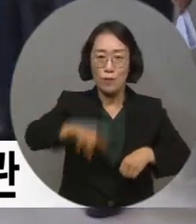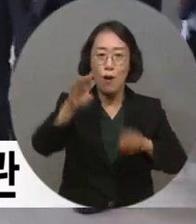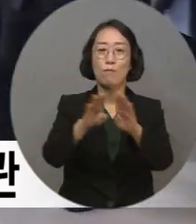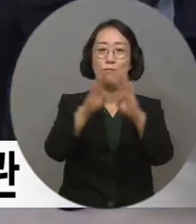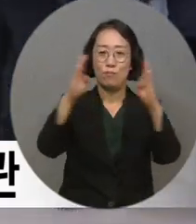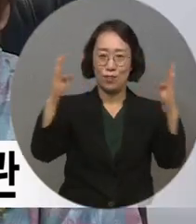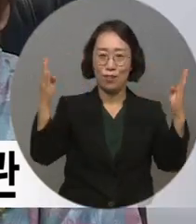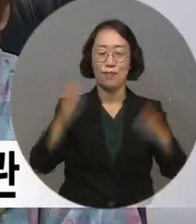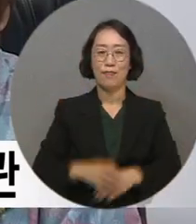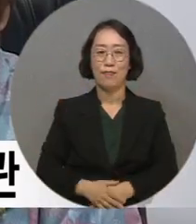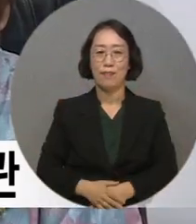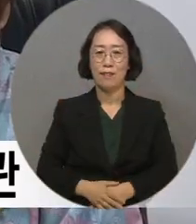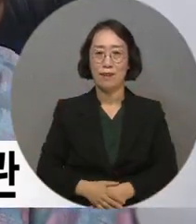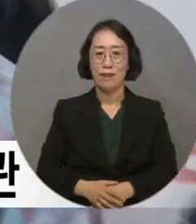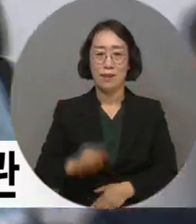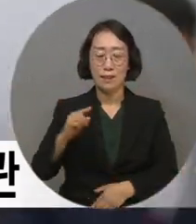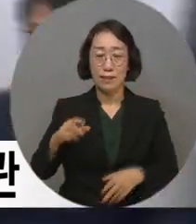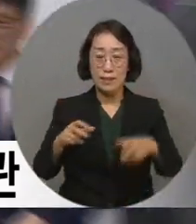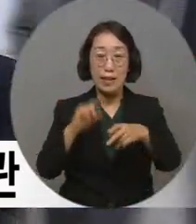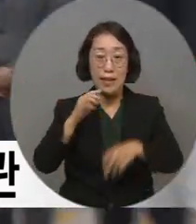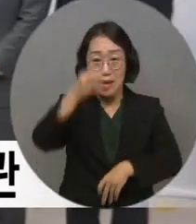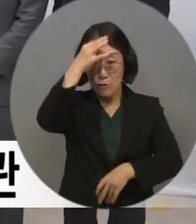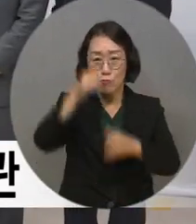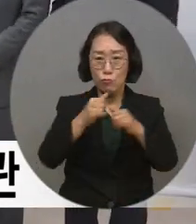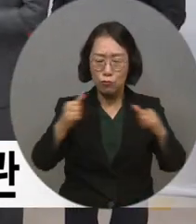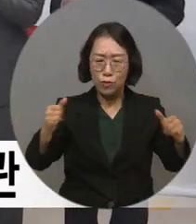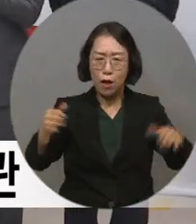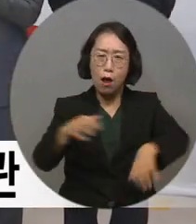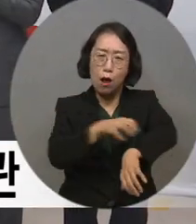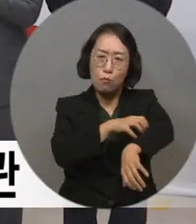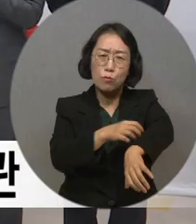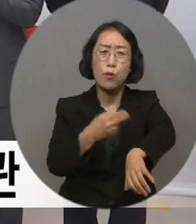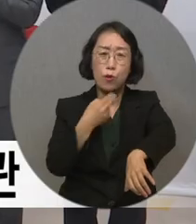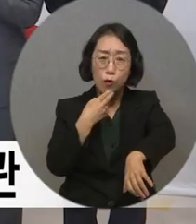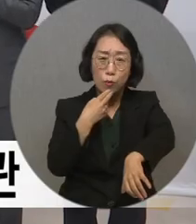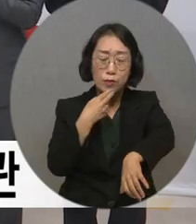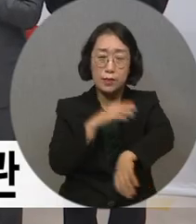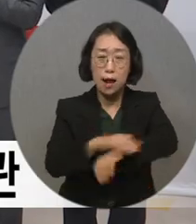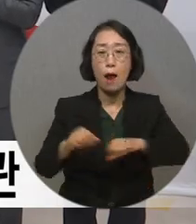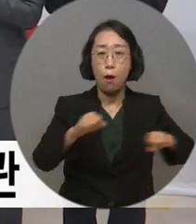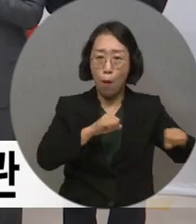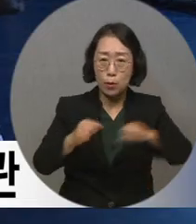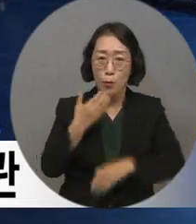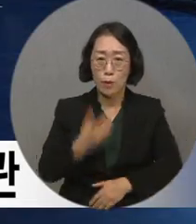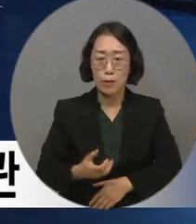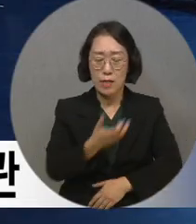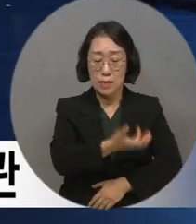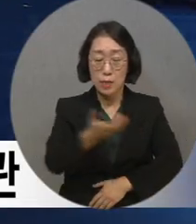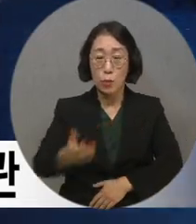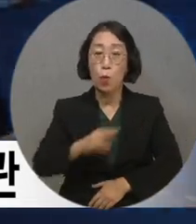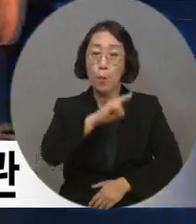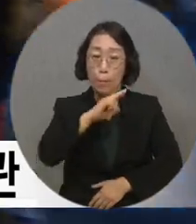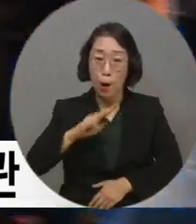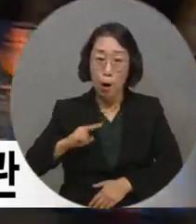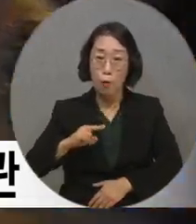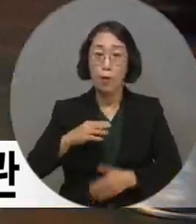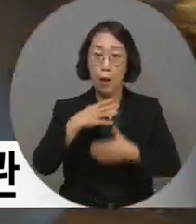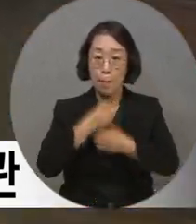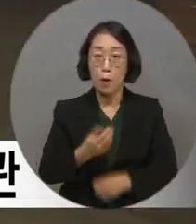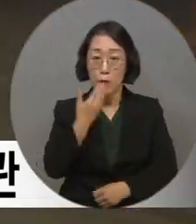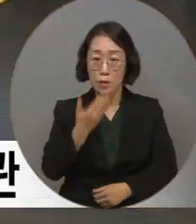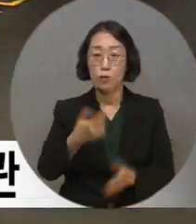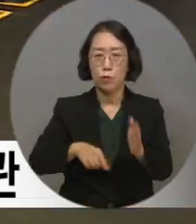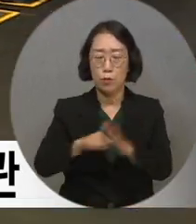열었습니다. 장애 예술가들이 물리적 장벽 없이 활동할 수 있도록 이동 편의성에 중점을 두고 설계돼